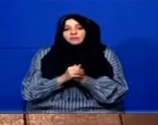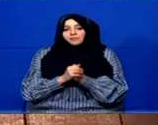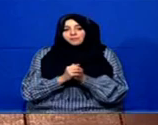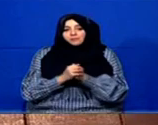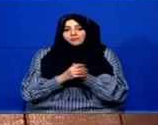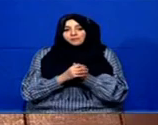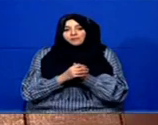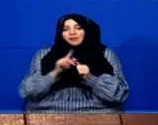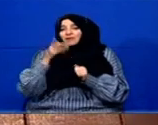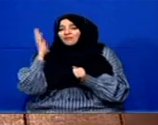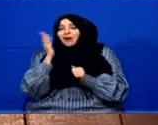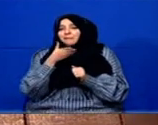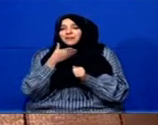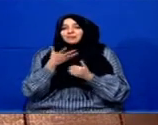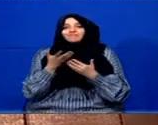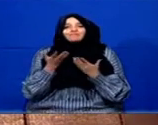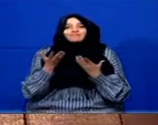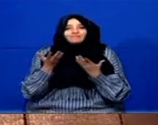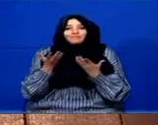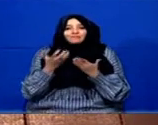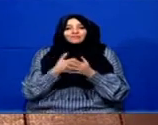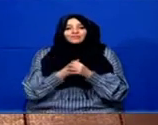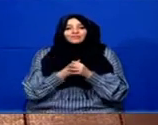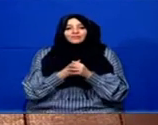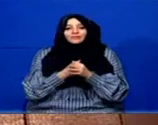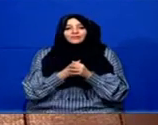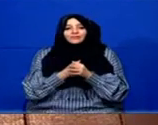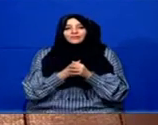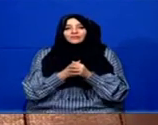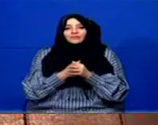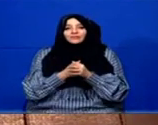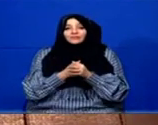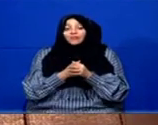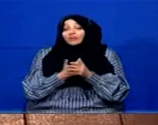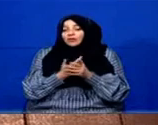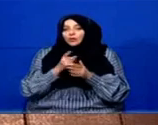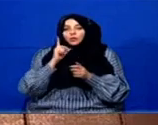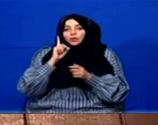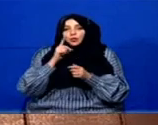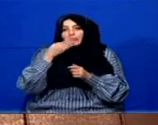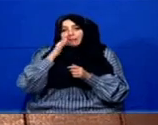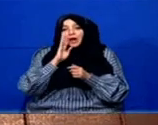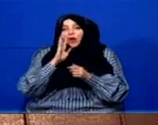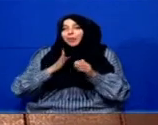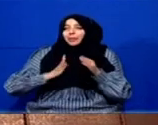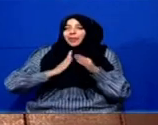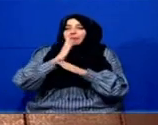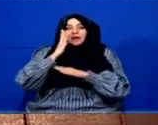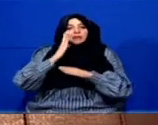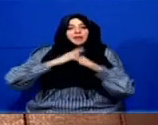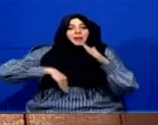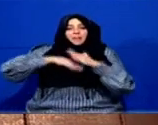هذا الضرب خاصه بعض الوالدين يتجاوزون الحدود